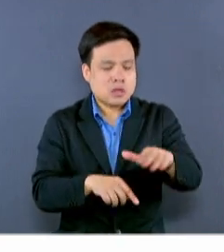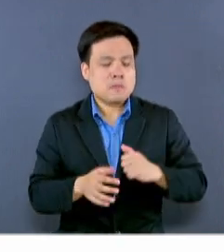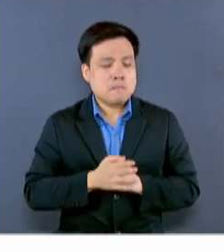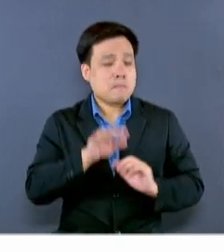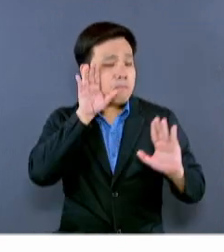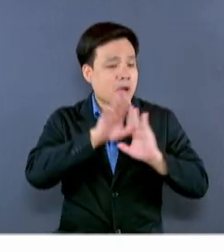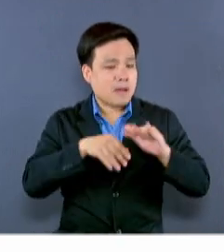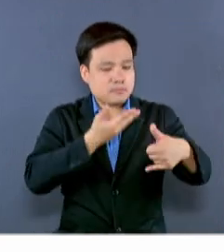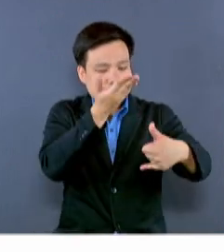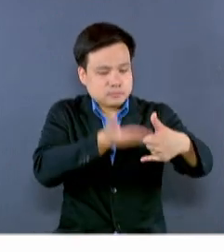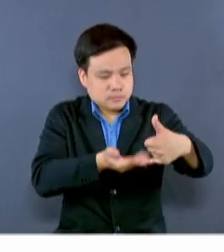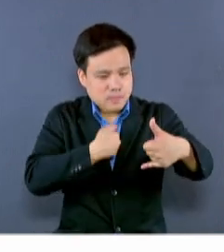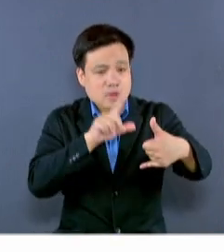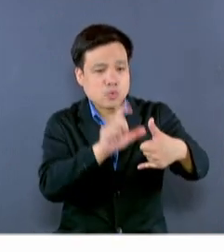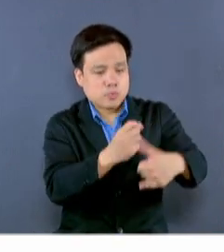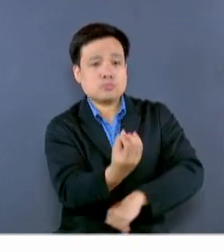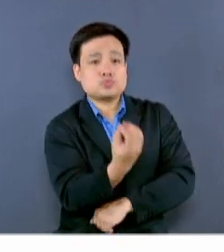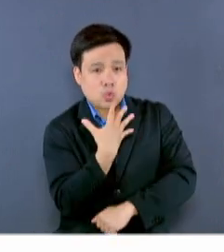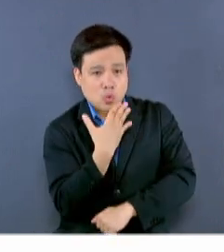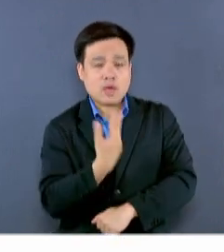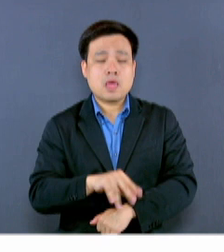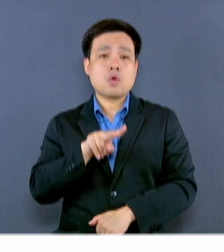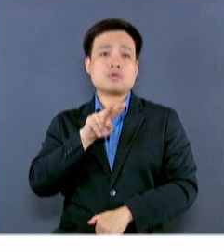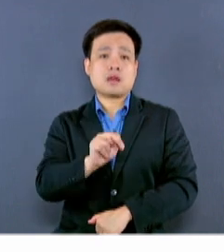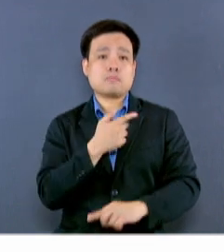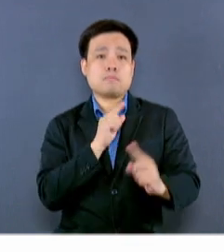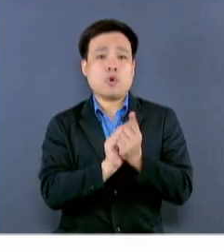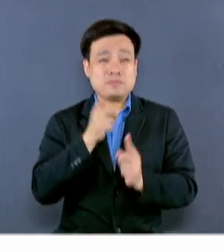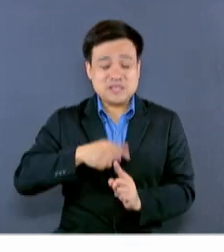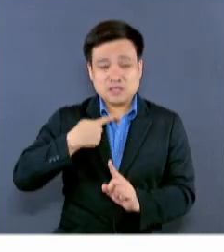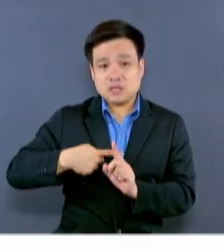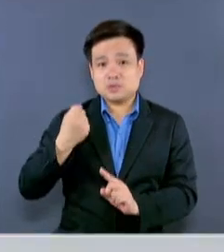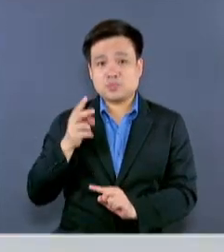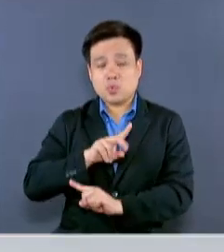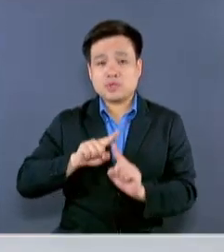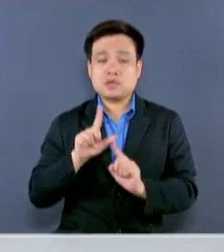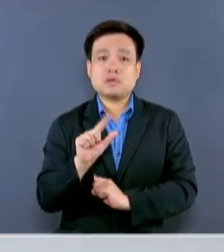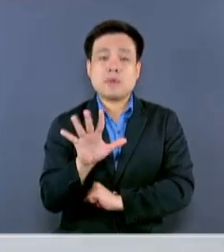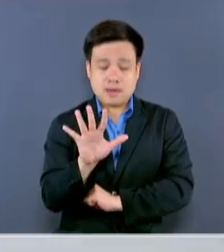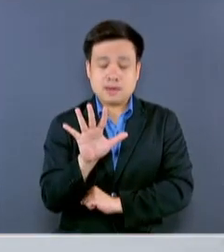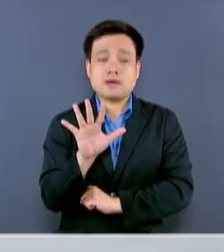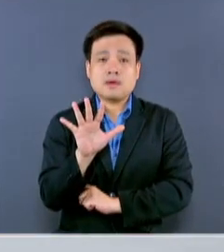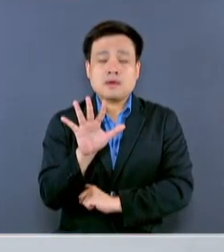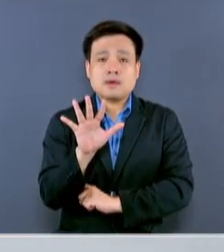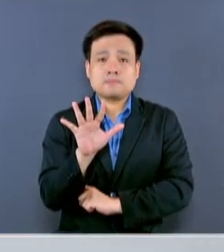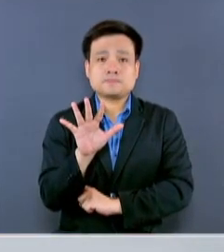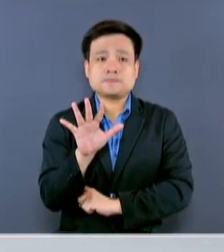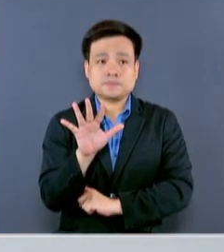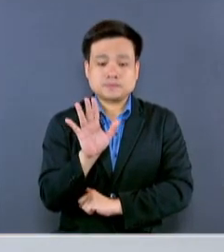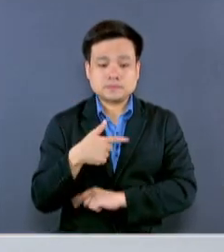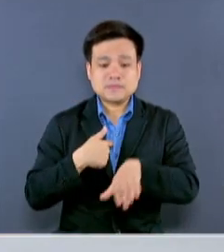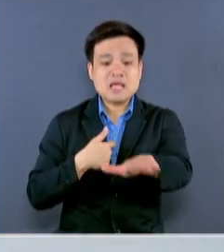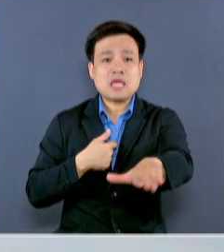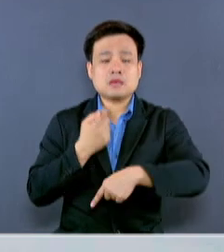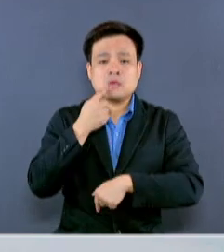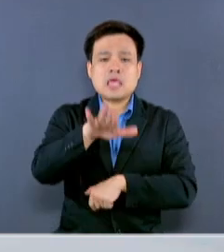ก็มีการนัดเจอที่โรงแรมในวันที่ 25ธันวาคมคืออันเนี้ยเป็นข่าวที่เราเคยเจอได้ยินกันบ่อยครั้งแล้วด้วยความที่เด็กนะฮะคุณ